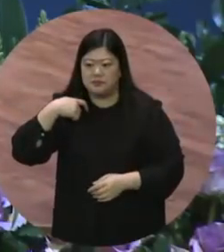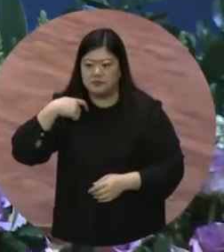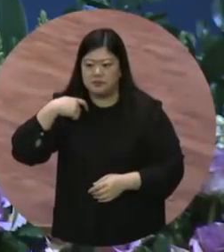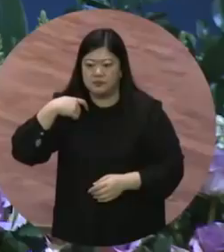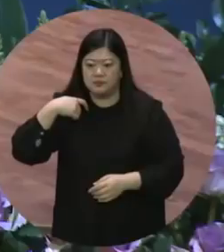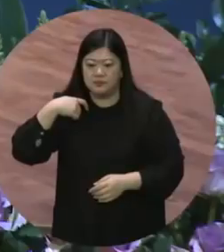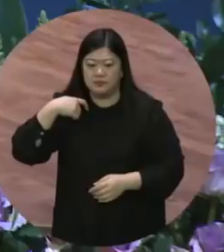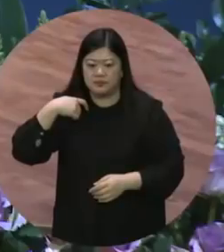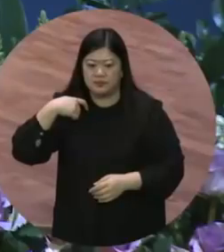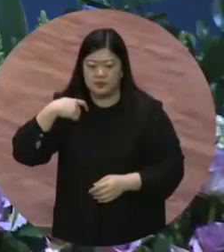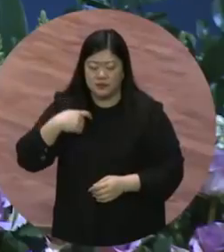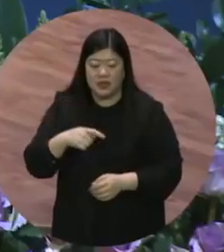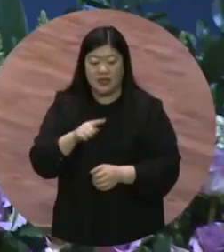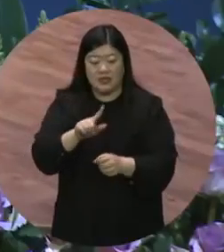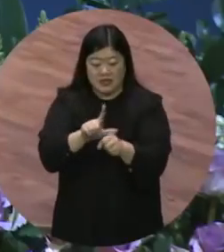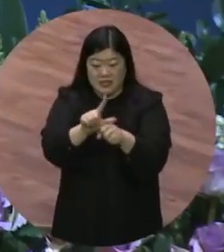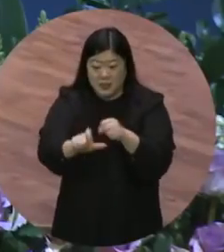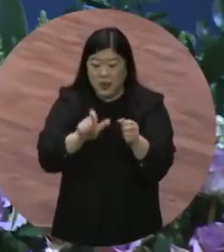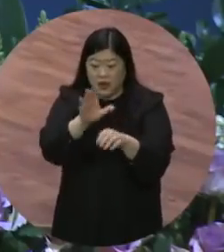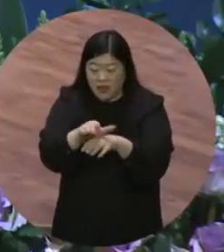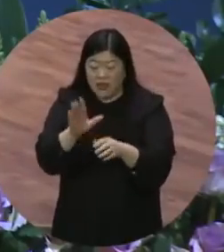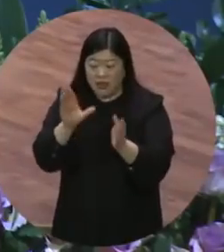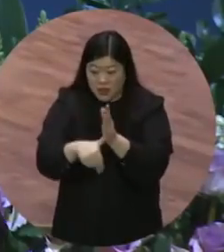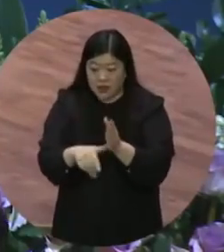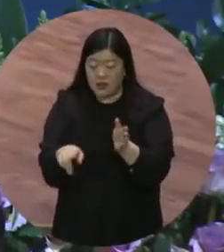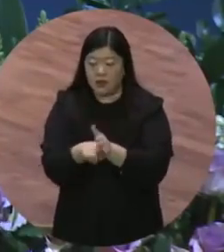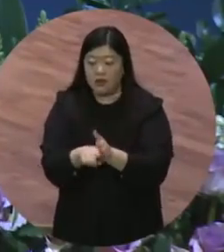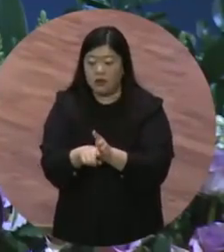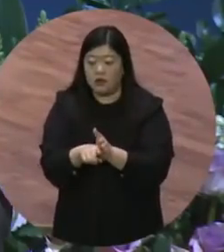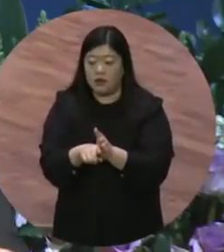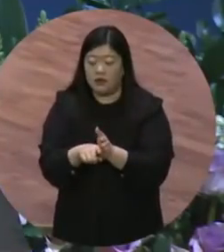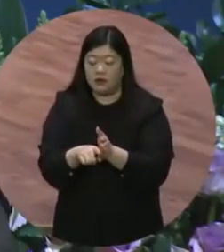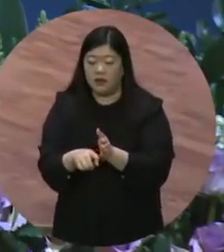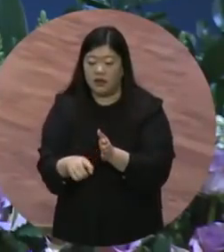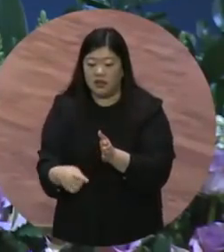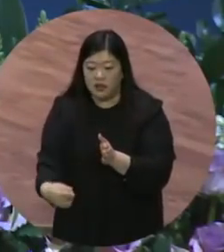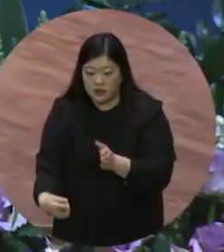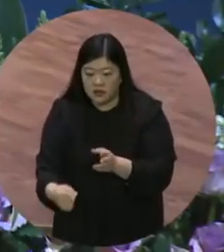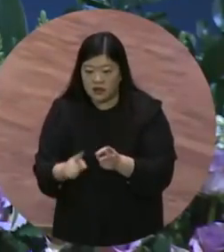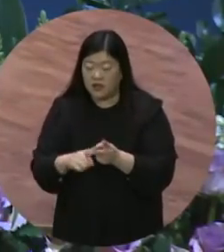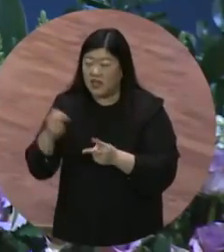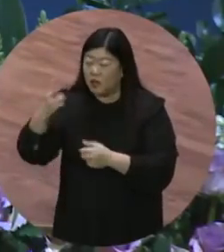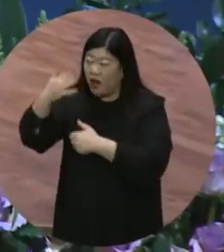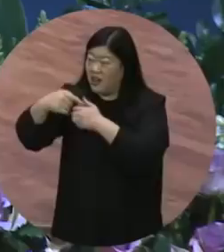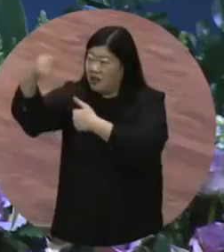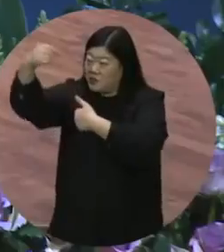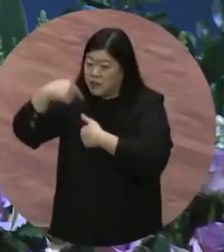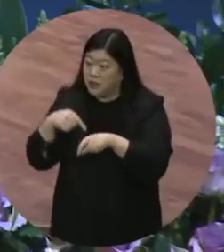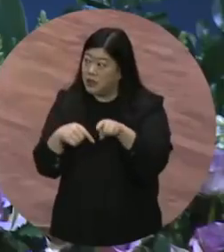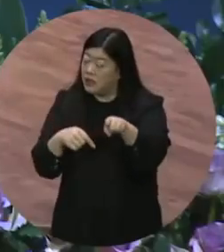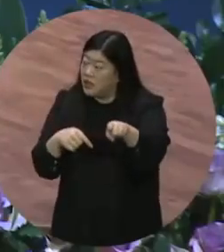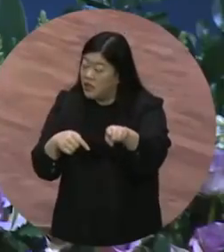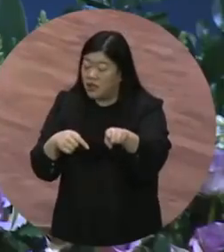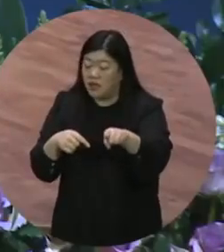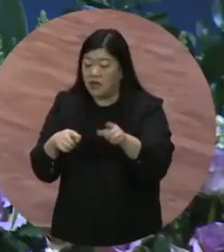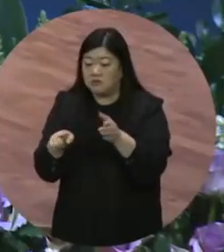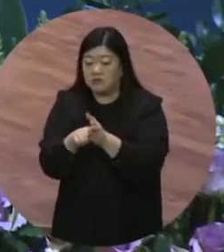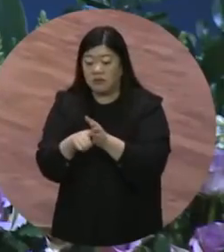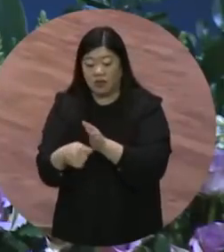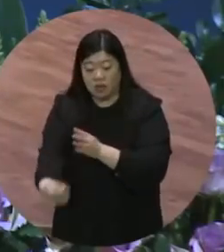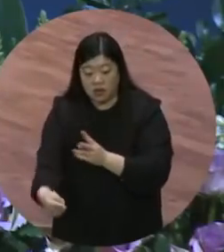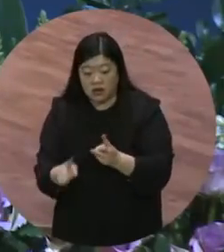기간에 말씀도 사라져버린 15년, 사명도 사라져버렸어요. 하나님과 소통도